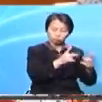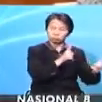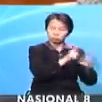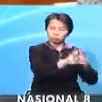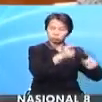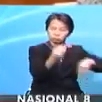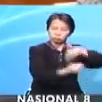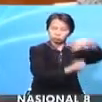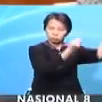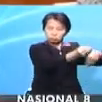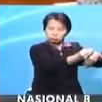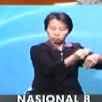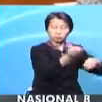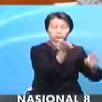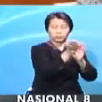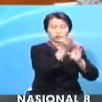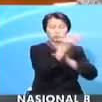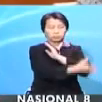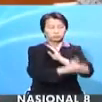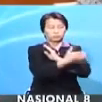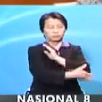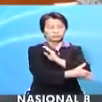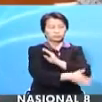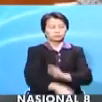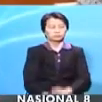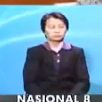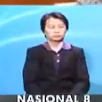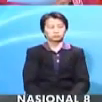transaksi kepada bank negara